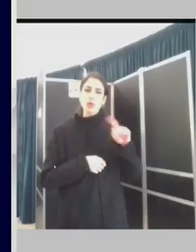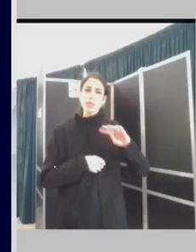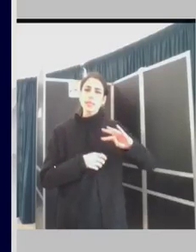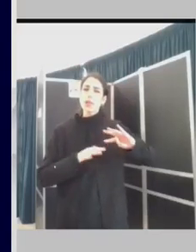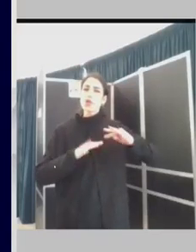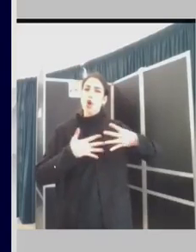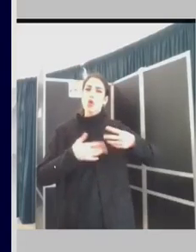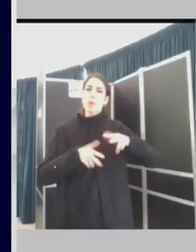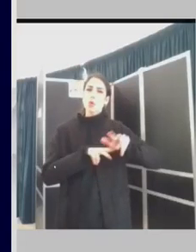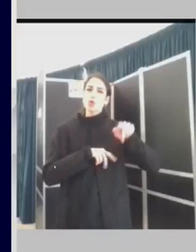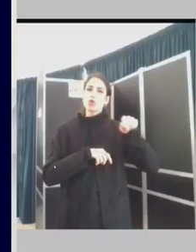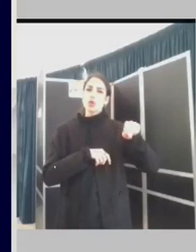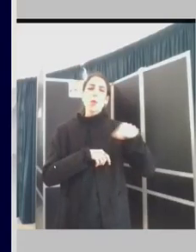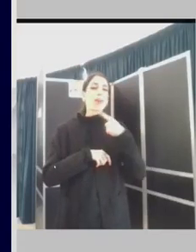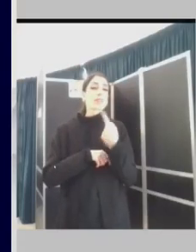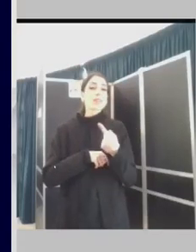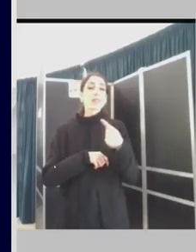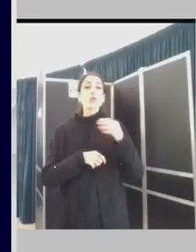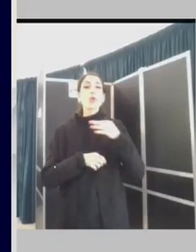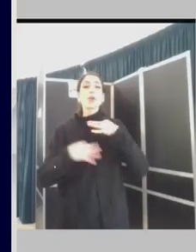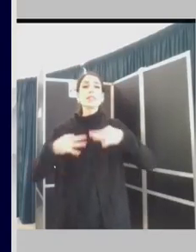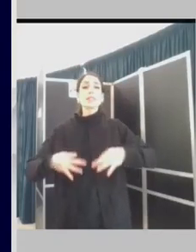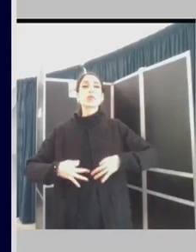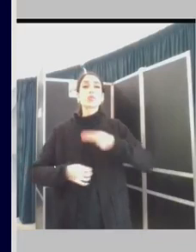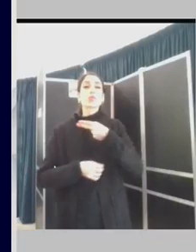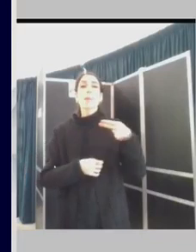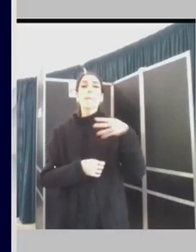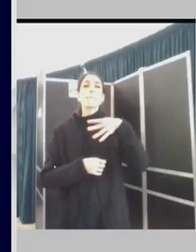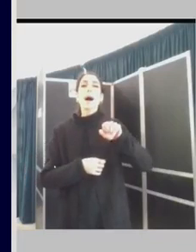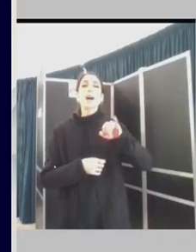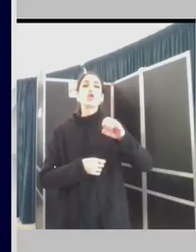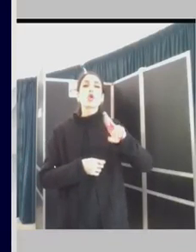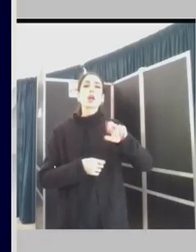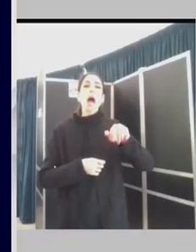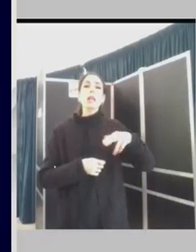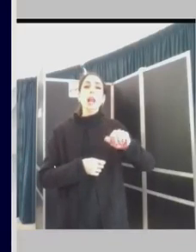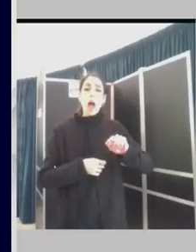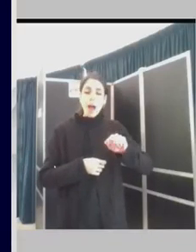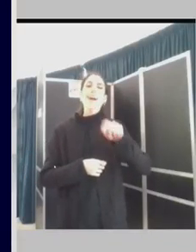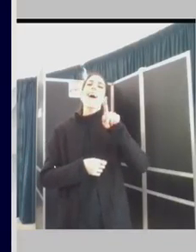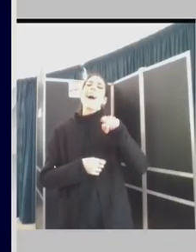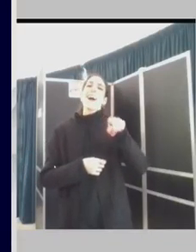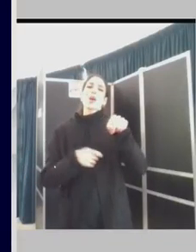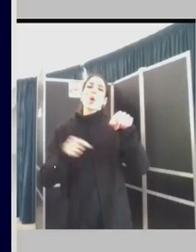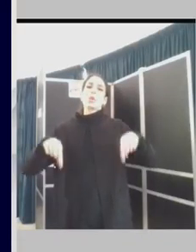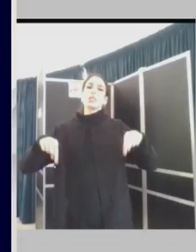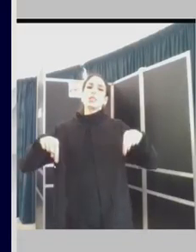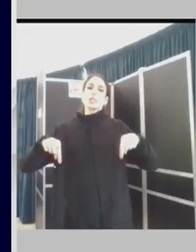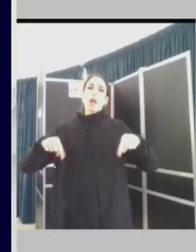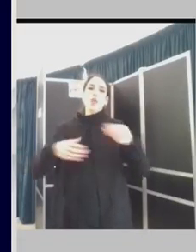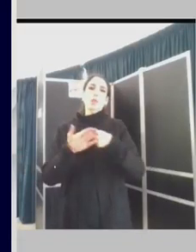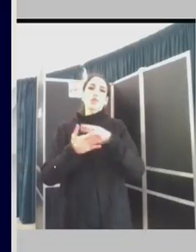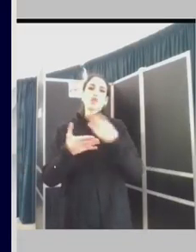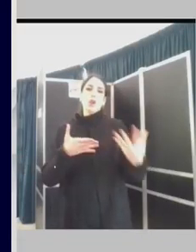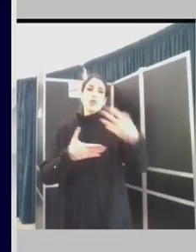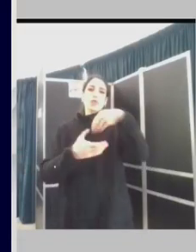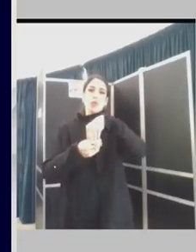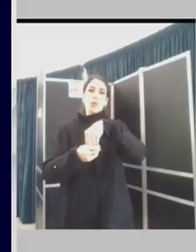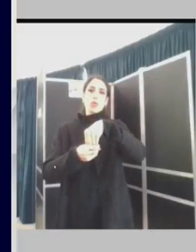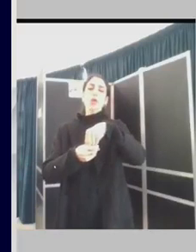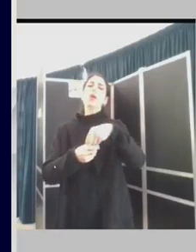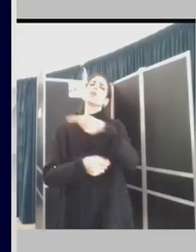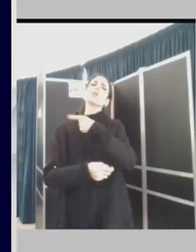un istituto che anche quest'anno sta prendendo parte a questo progetto, e noi pensiamo che il lavoro che bisogna fare è un lavoro che parta